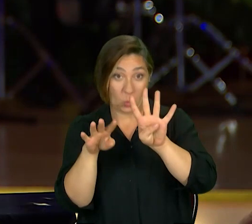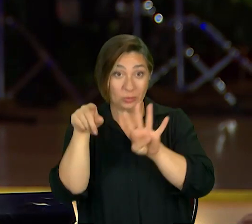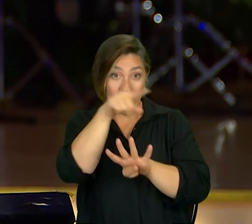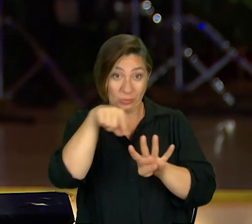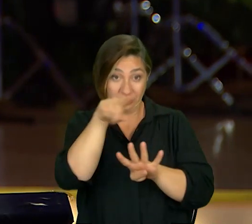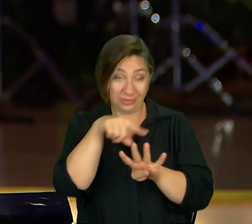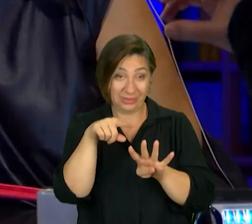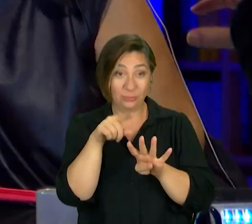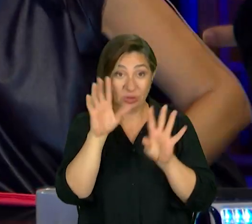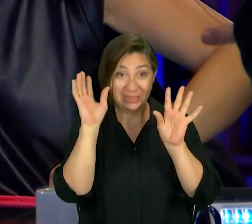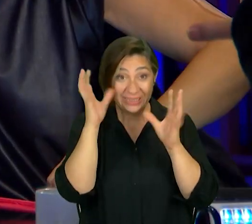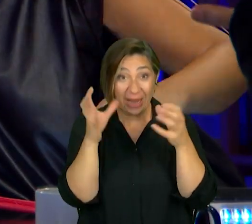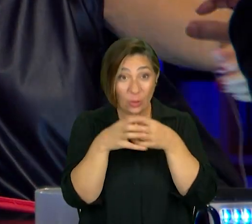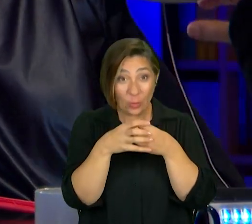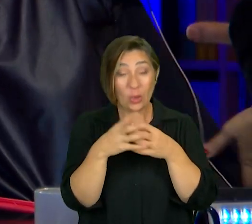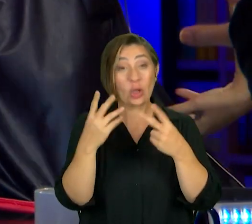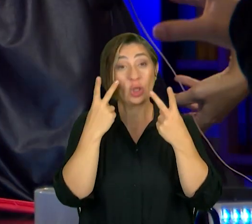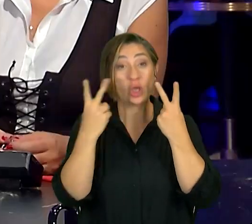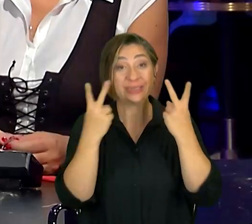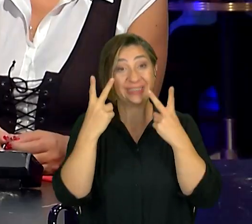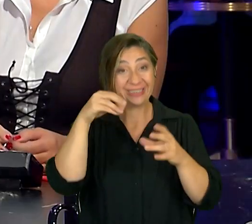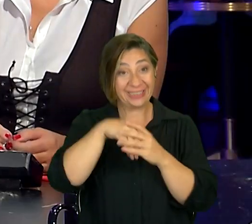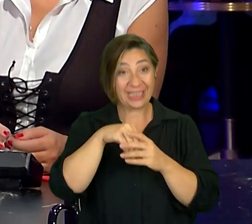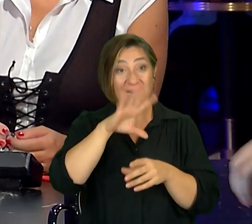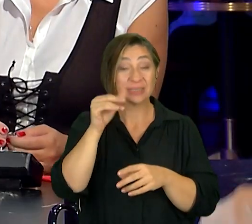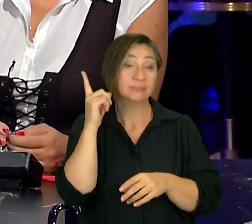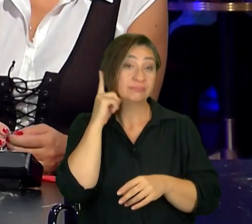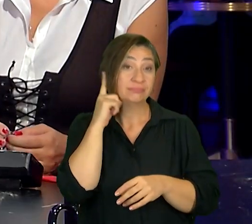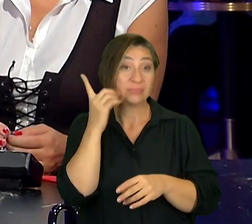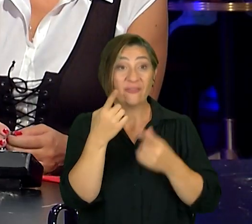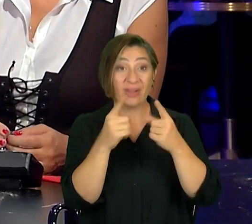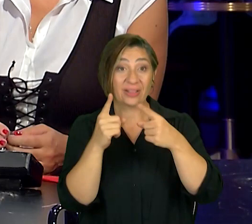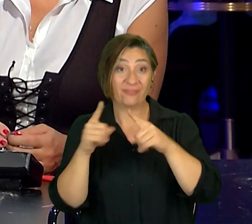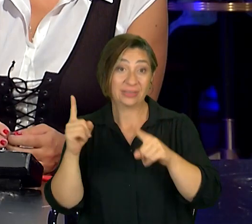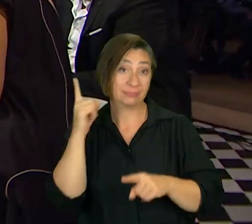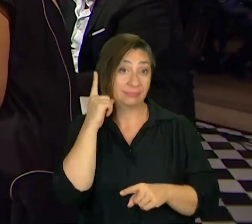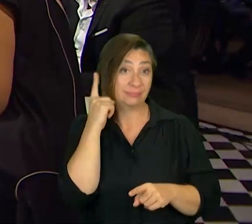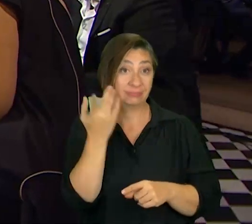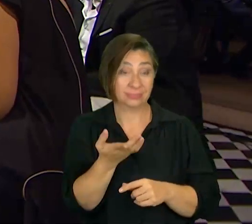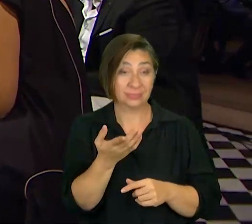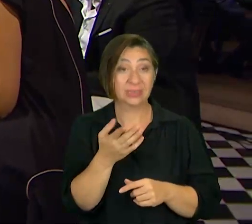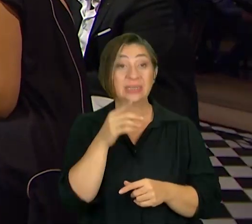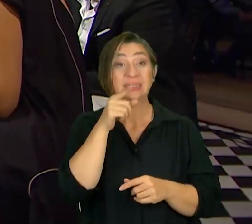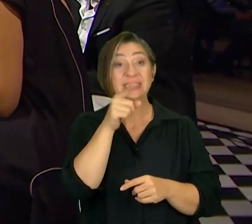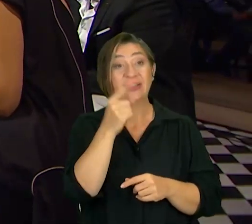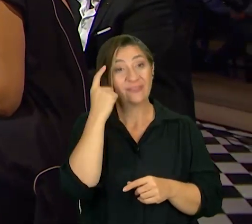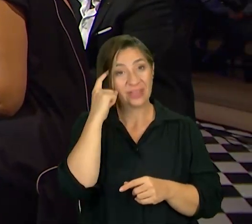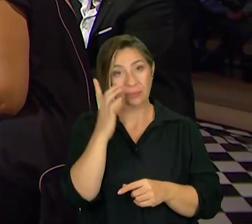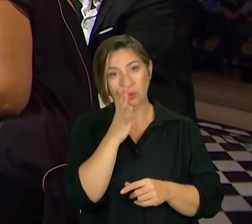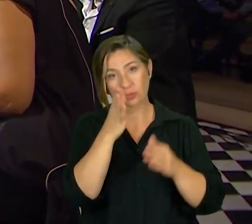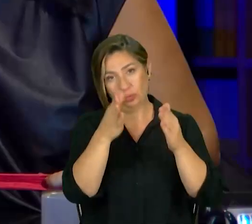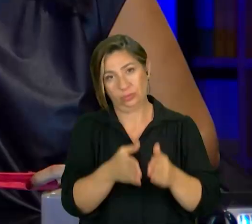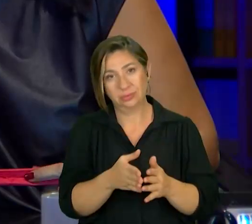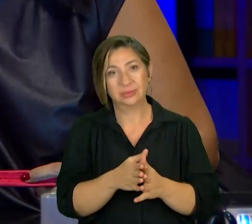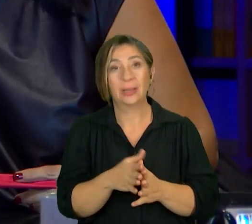ekipte, bu Çılgınlar Kulübü gösterisi içerisindeki herkes star. Farklı farklı starlar. Seninle ilgili fikirlerimi biliyorsun.